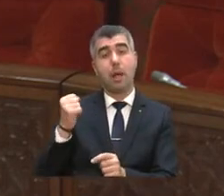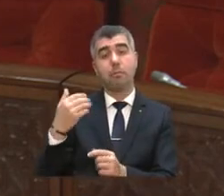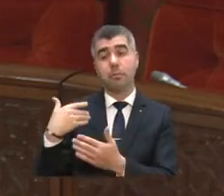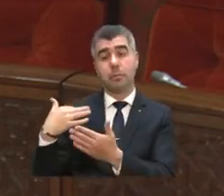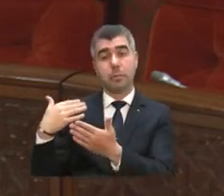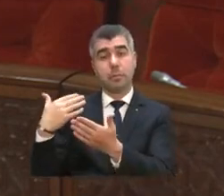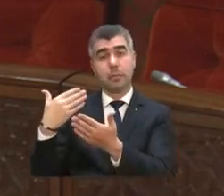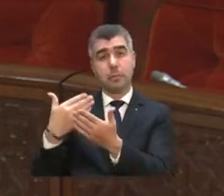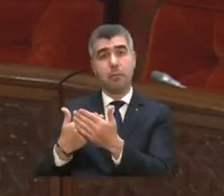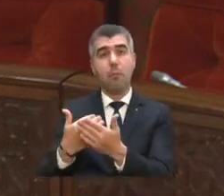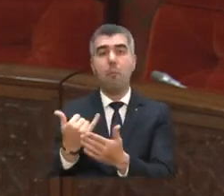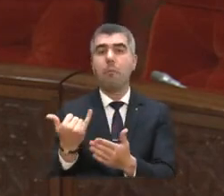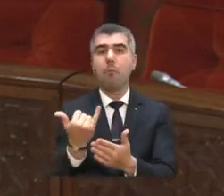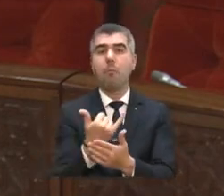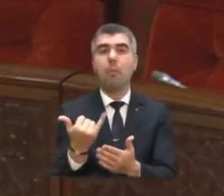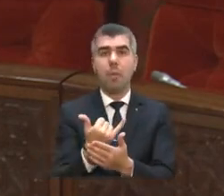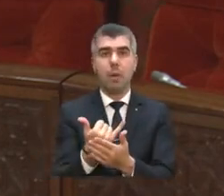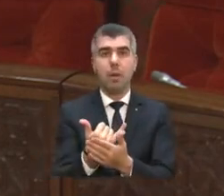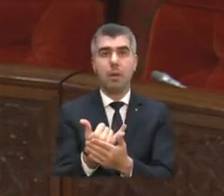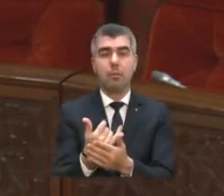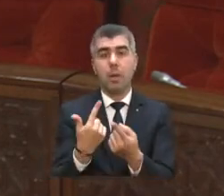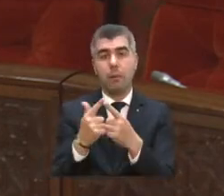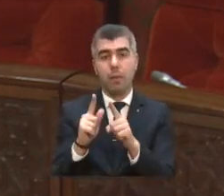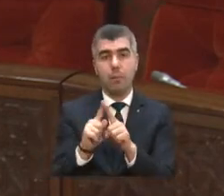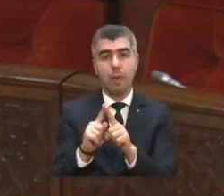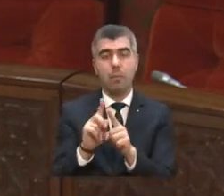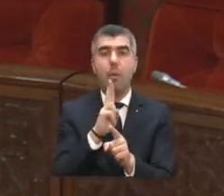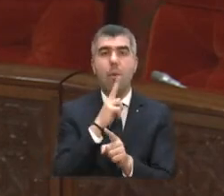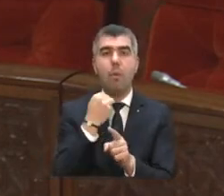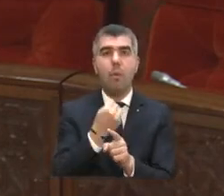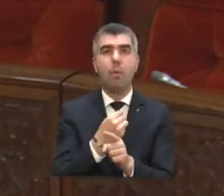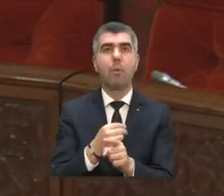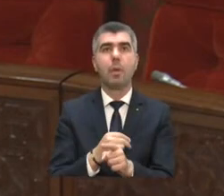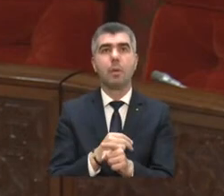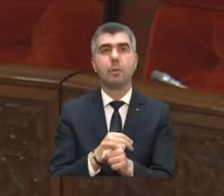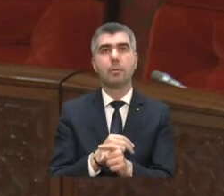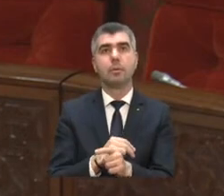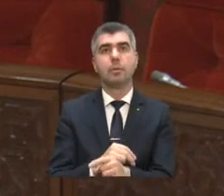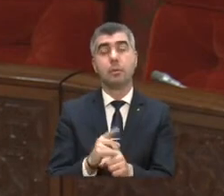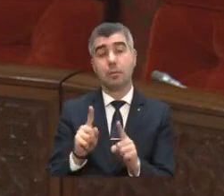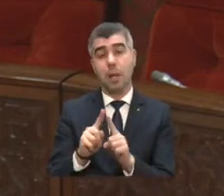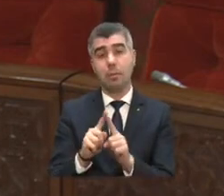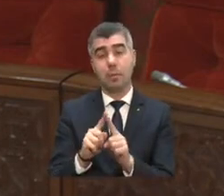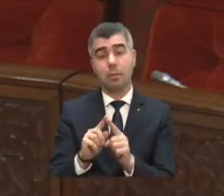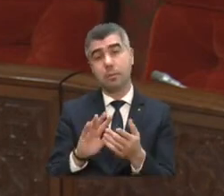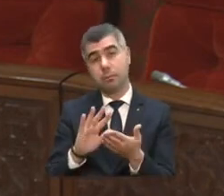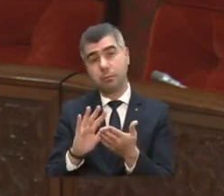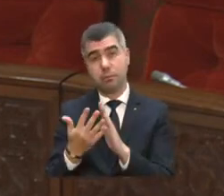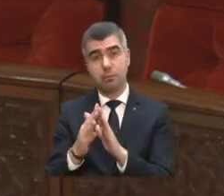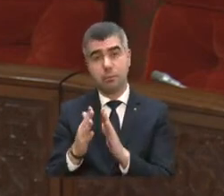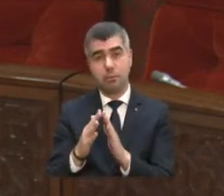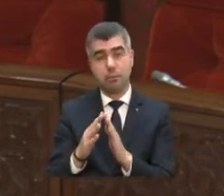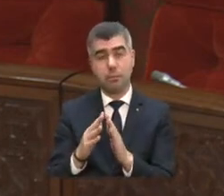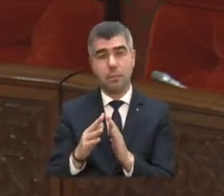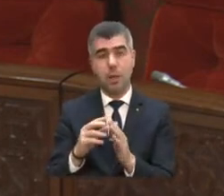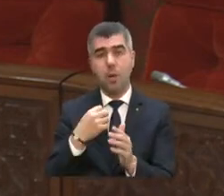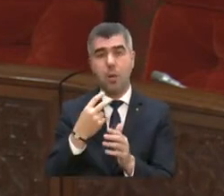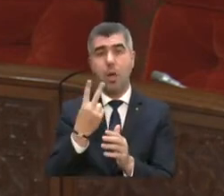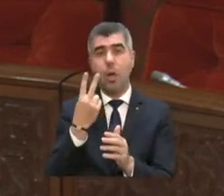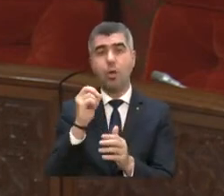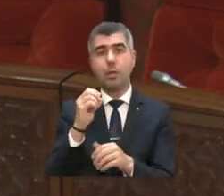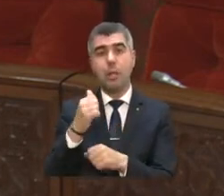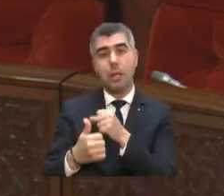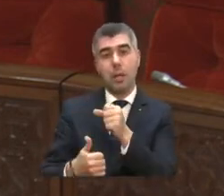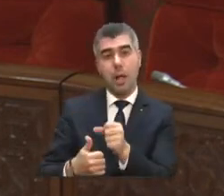باهتمام كبير من لدن السلطات الحكومية، حيث تم خلال العقدين الأخيرين